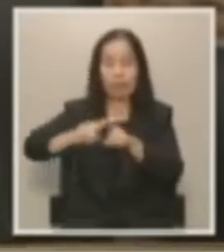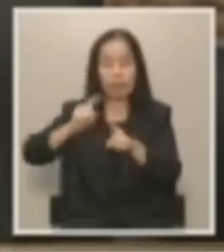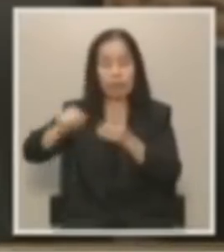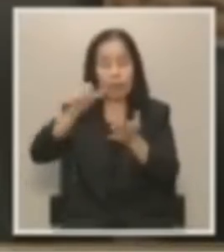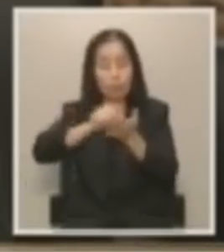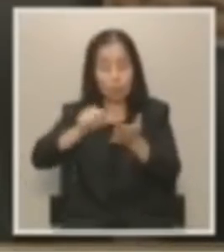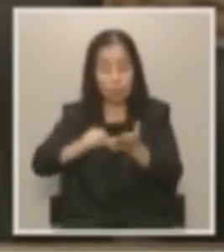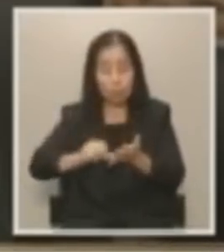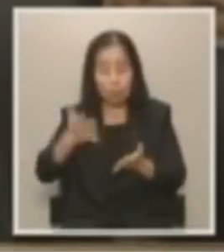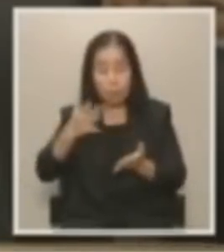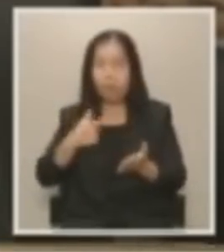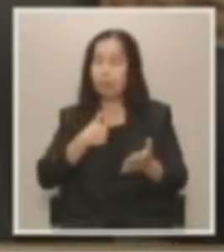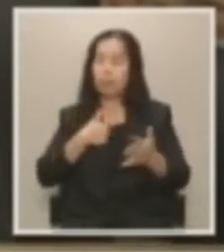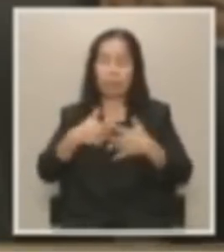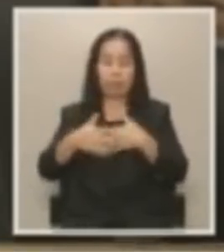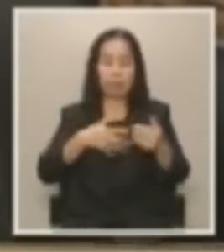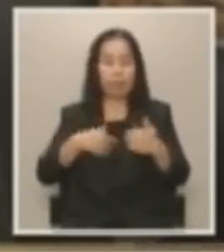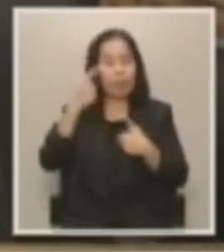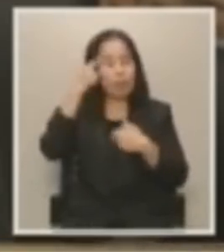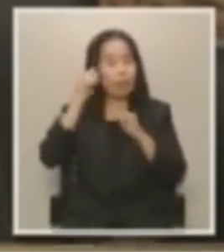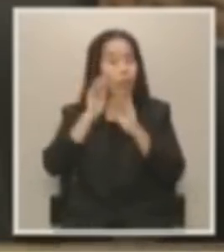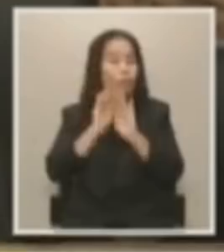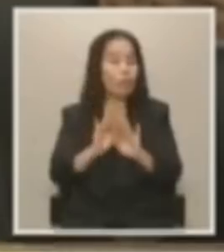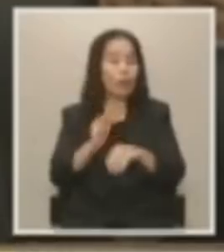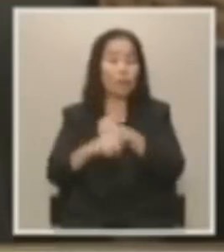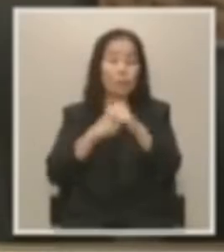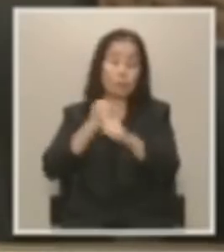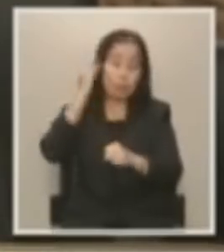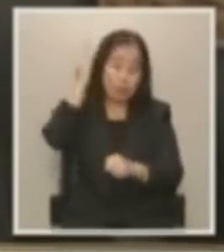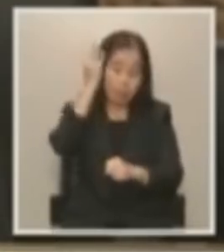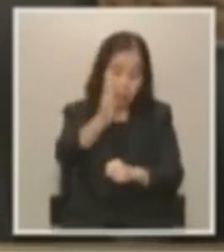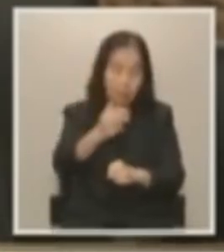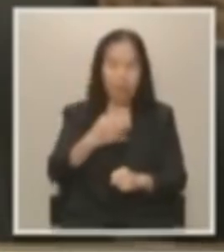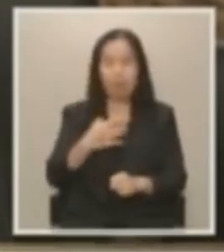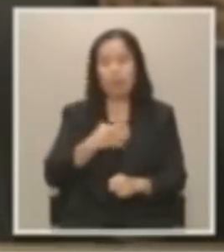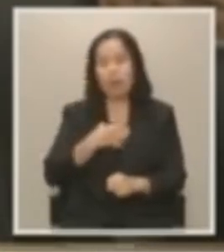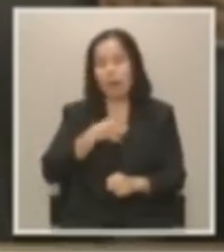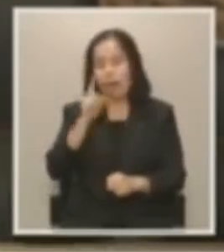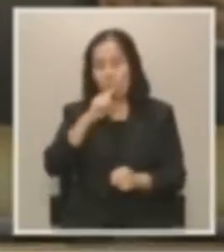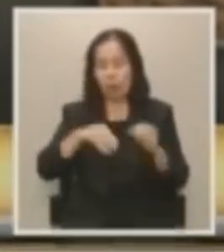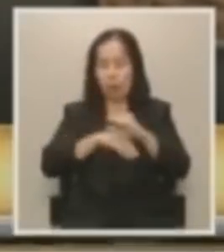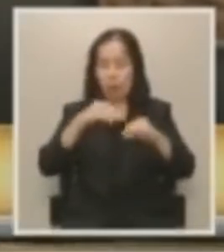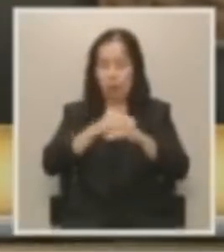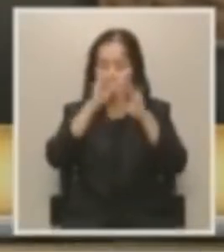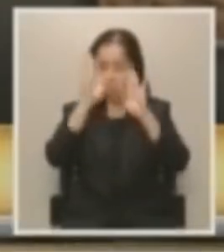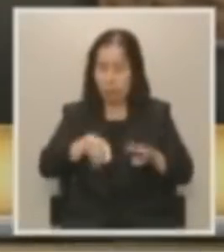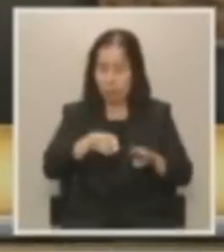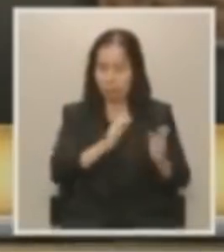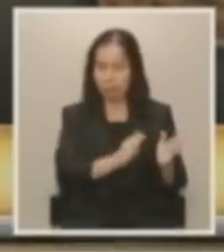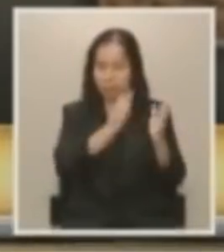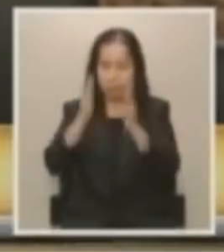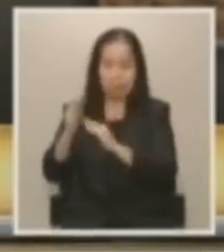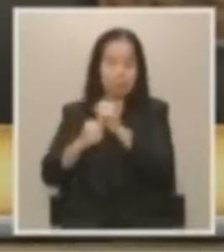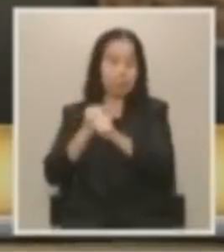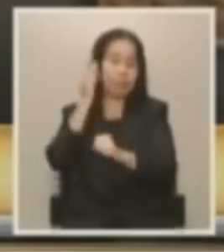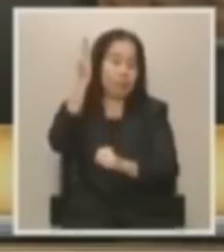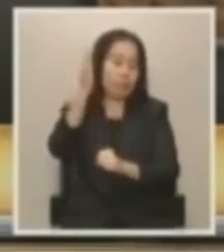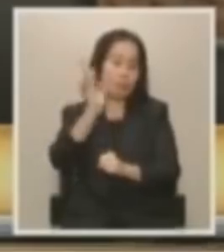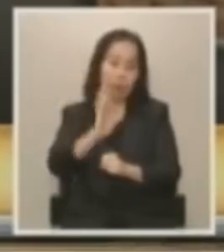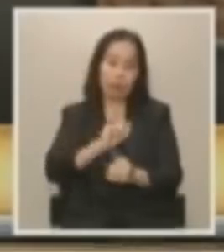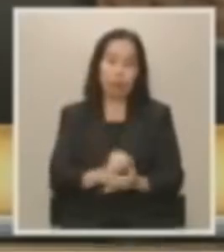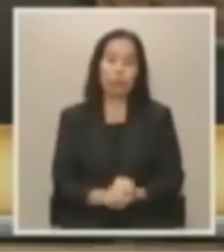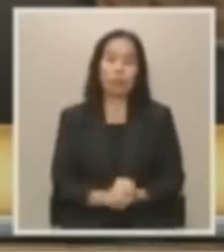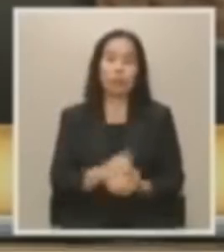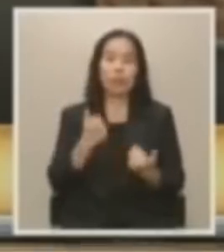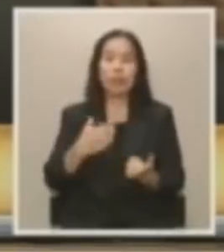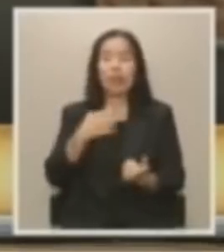ากความหวังไว้จริงๆนะคะว่าในปีถัดๆไปดิฉันจะไม่เห็นโครงการลักษณะนี้แล้วและในปีถัดๆไปดิฉัน